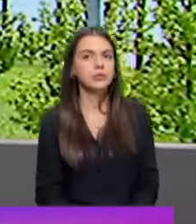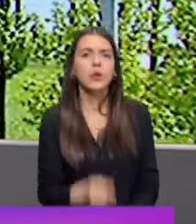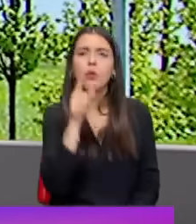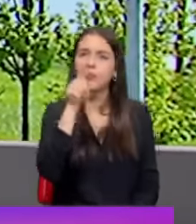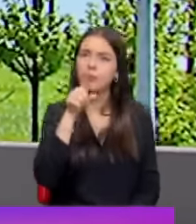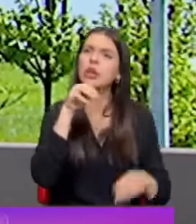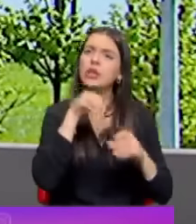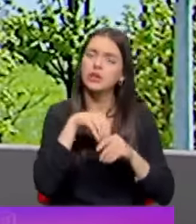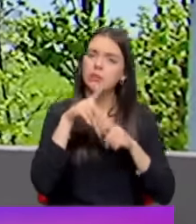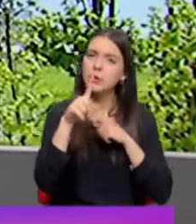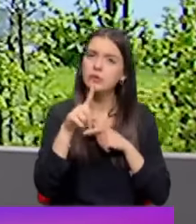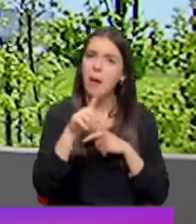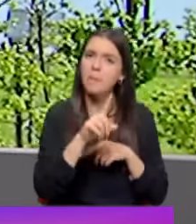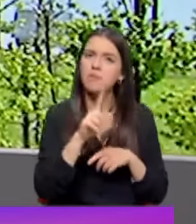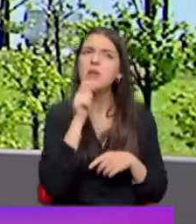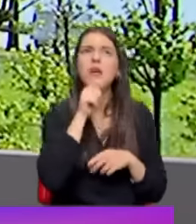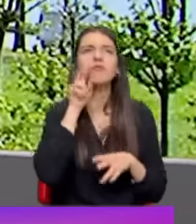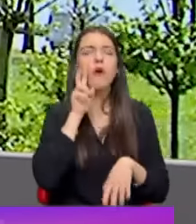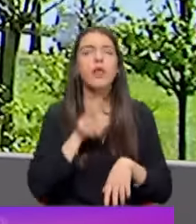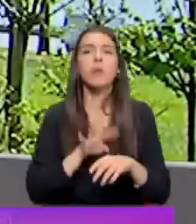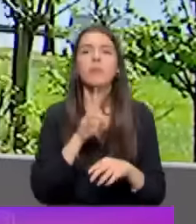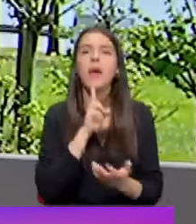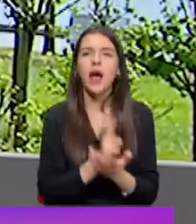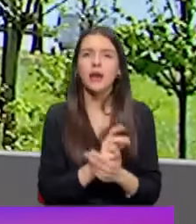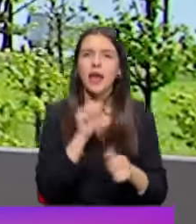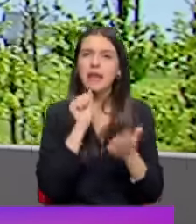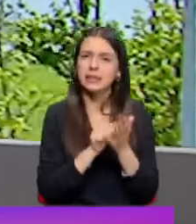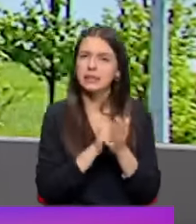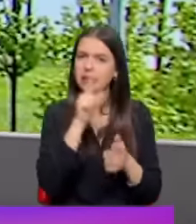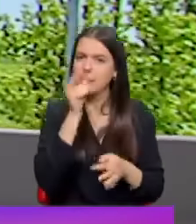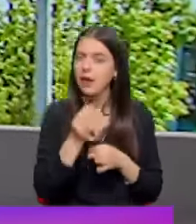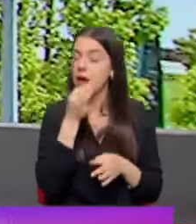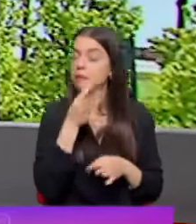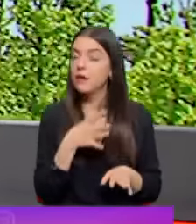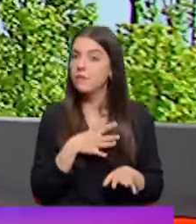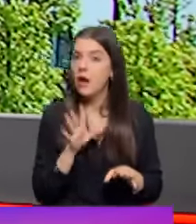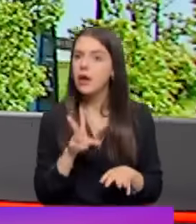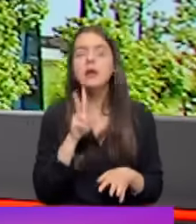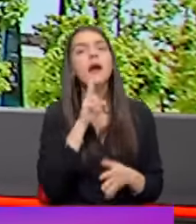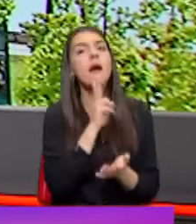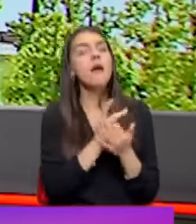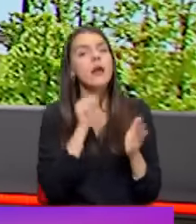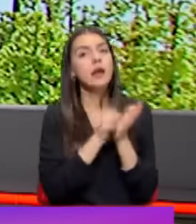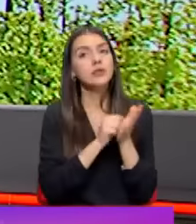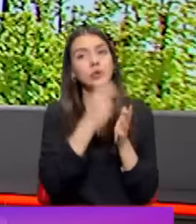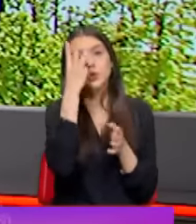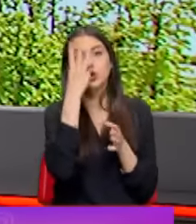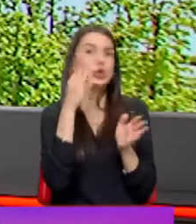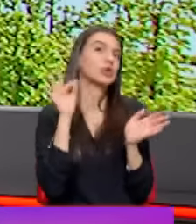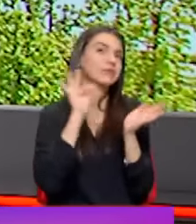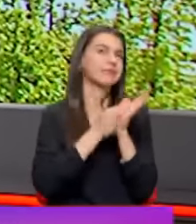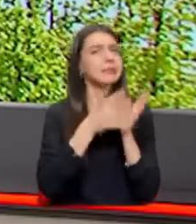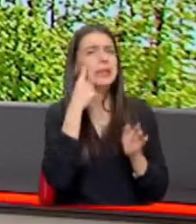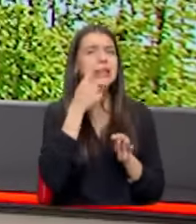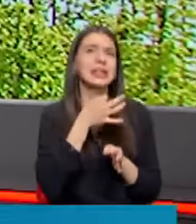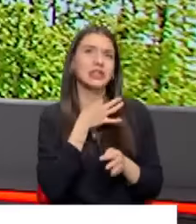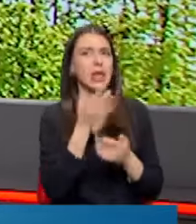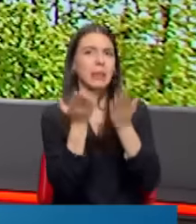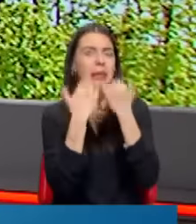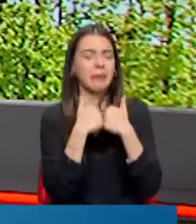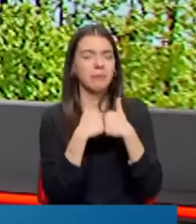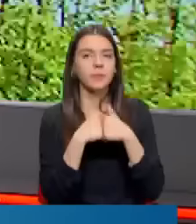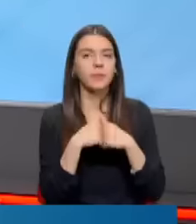ilgili yanlış hatırlamıyorsam Karar Gazetesi'nde bir haber var. Karar Gazetesi'nin 3. detayını rica edelim. Biliyorsunuz